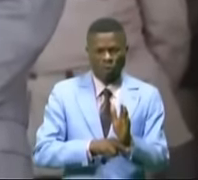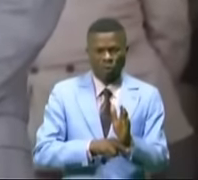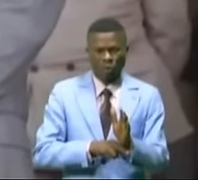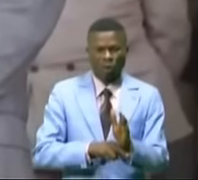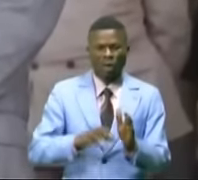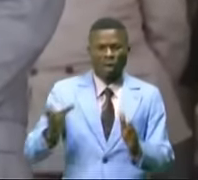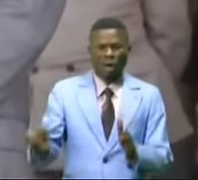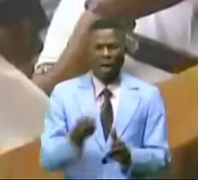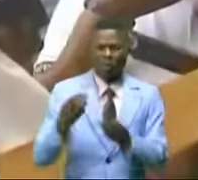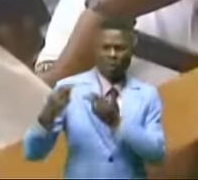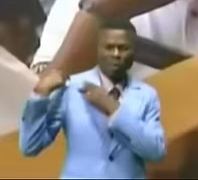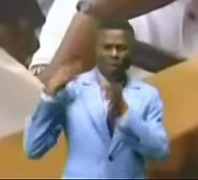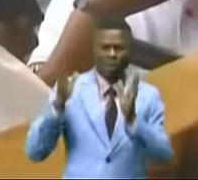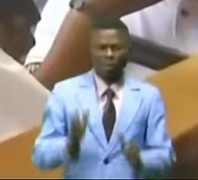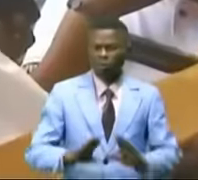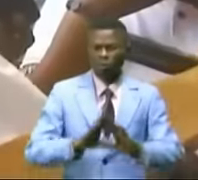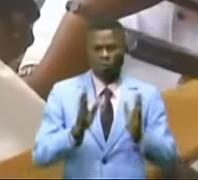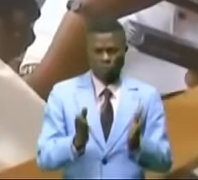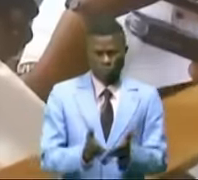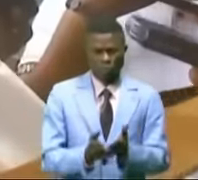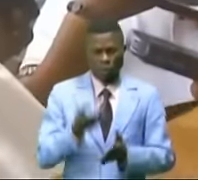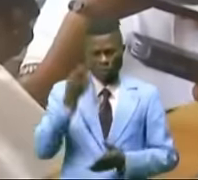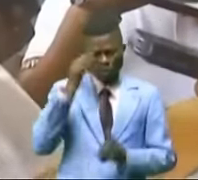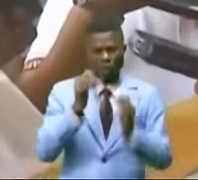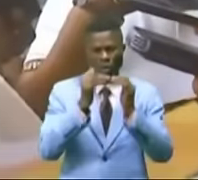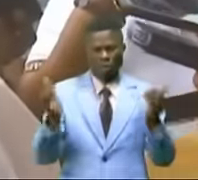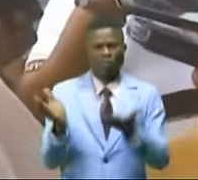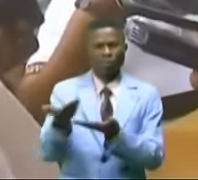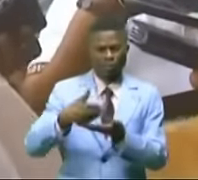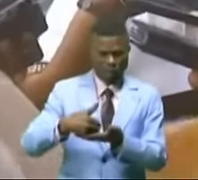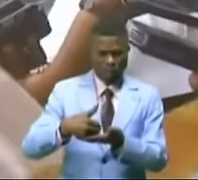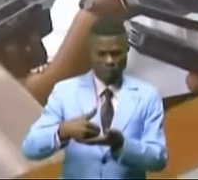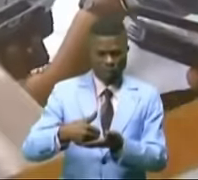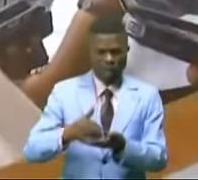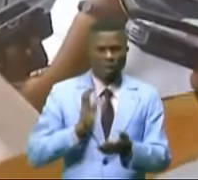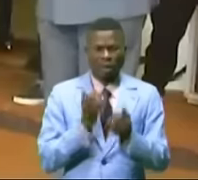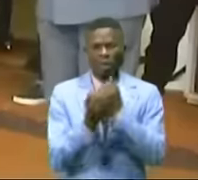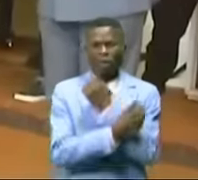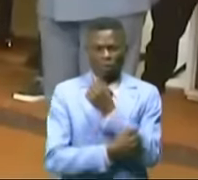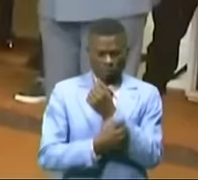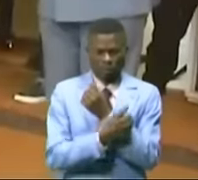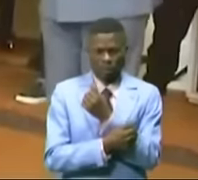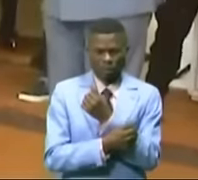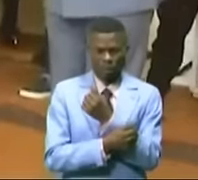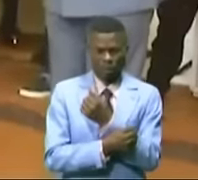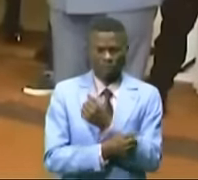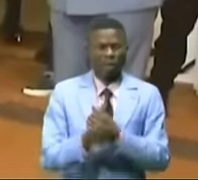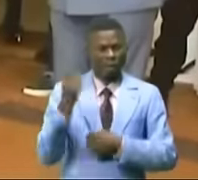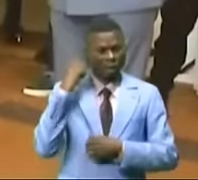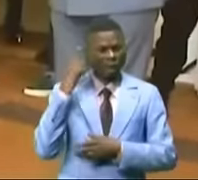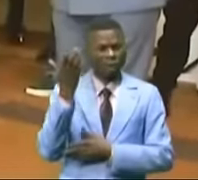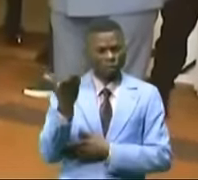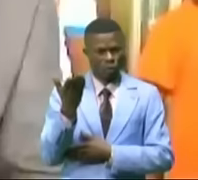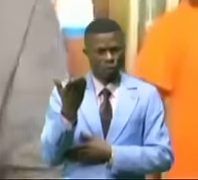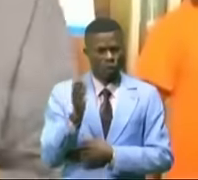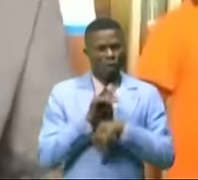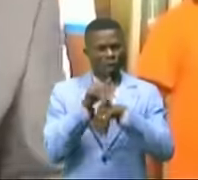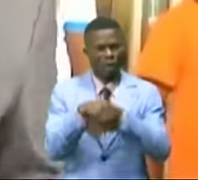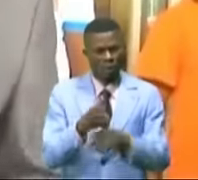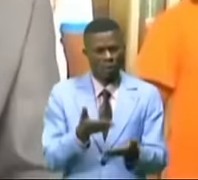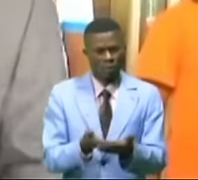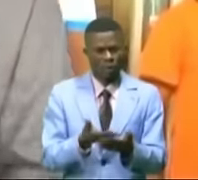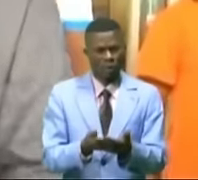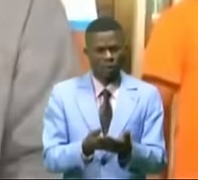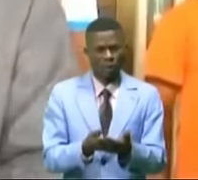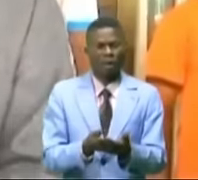des responsabilités pour que la paix règne dans notre pays. Très attentif et compatissant au